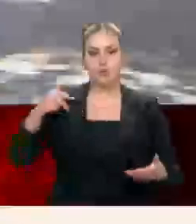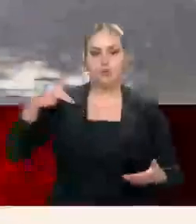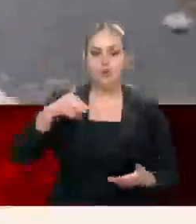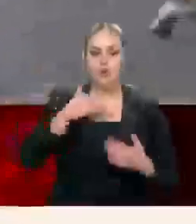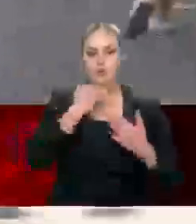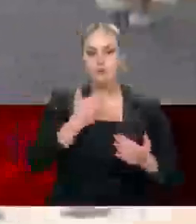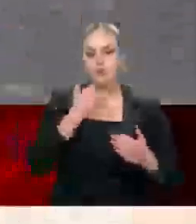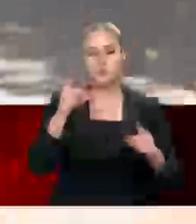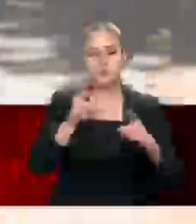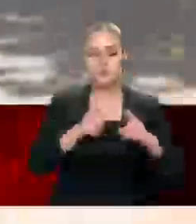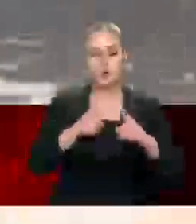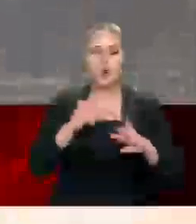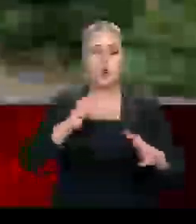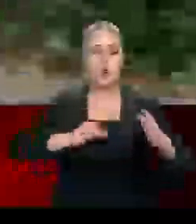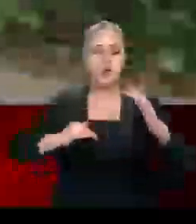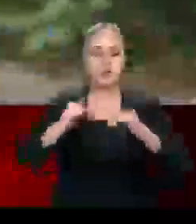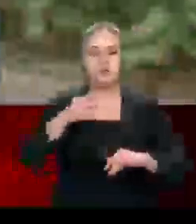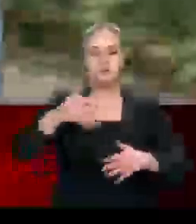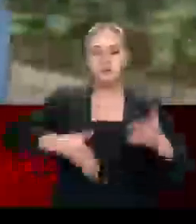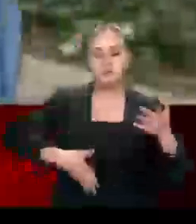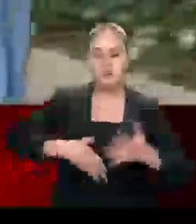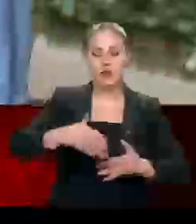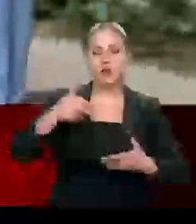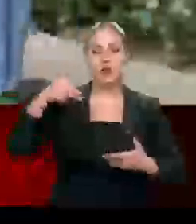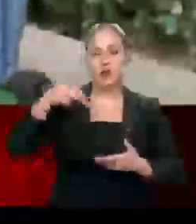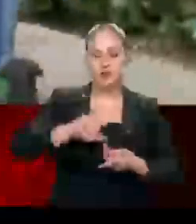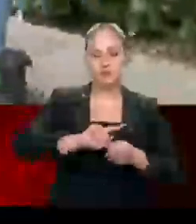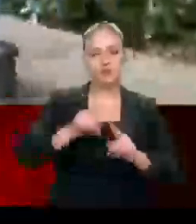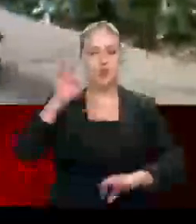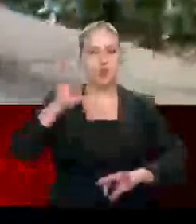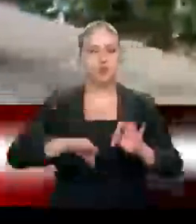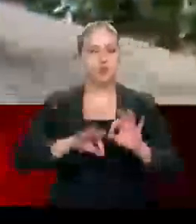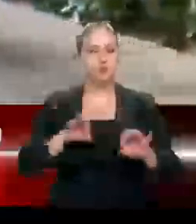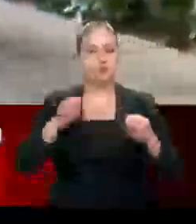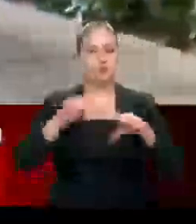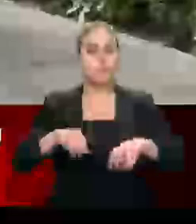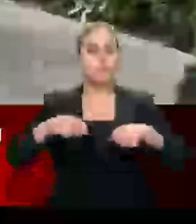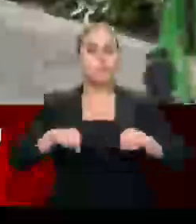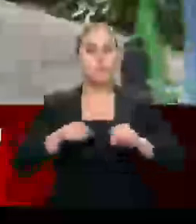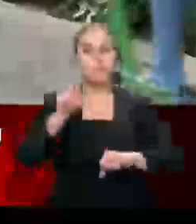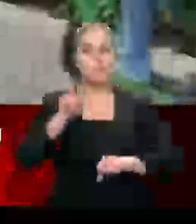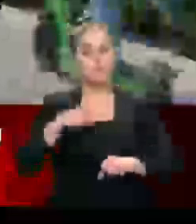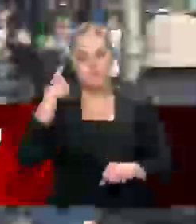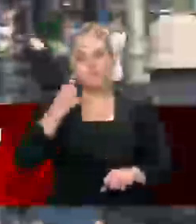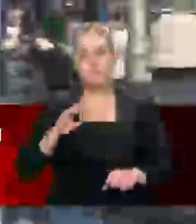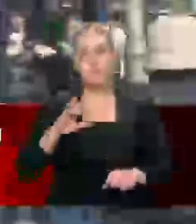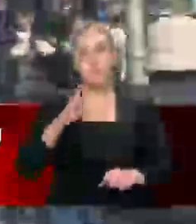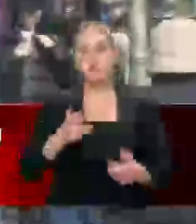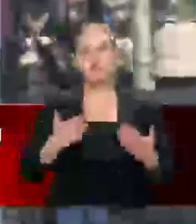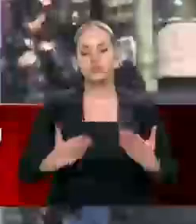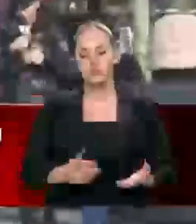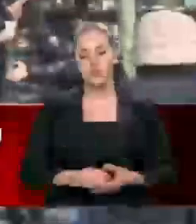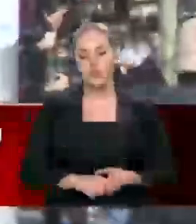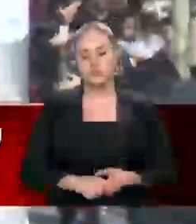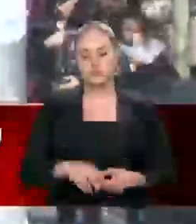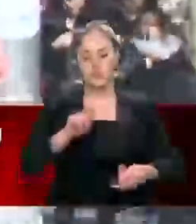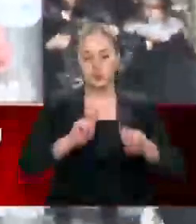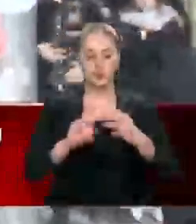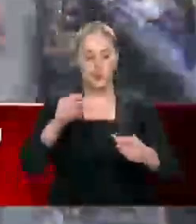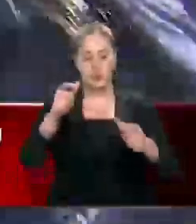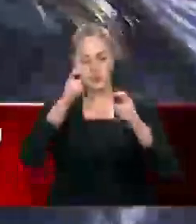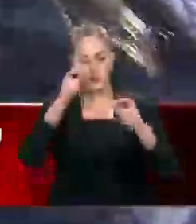yürüyemiyoruz. Sayıları hızla artıyor. Sokaklar, kaldırımlar kontrolsüzce bırakılan skuterden geçilmiyor. Kullananların çok dikkatli